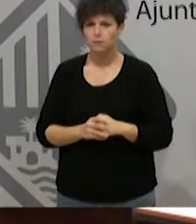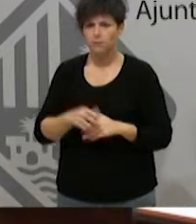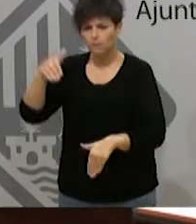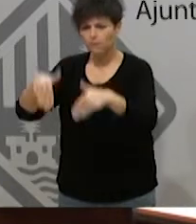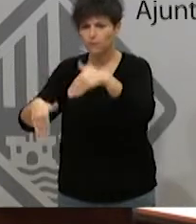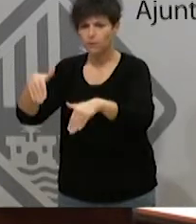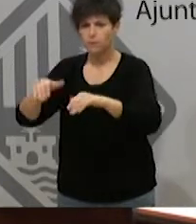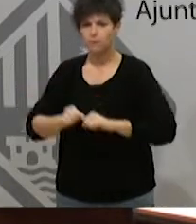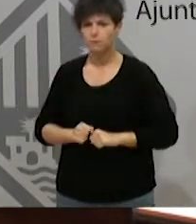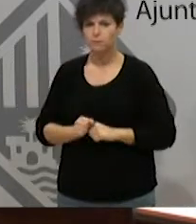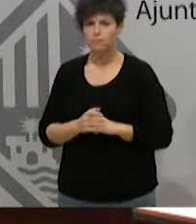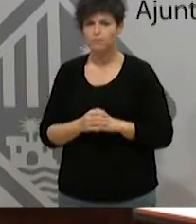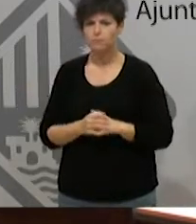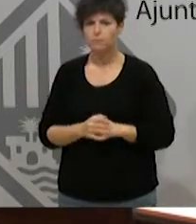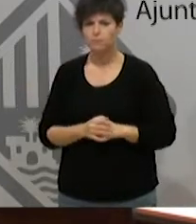Abstencions?